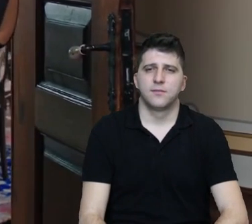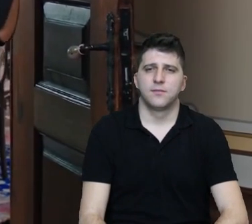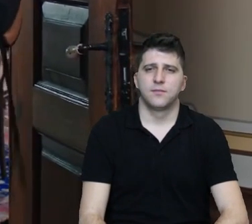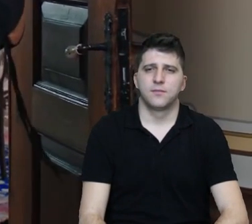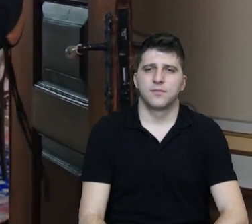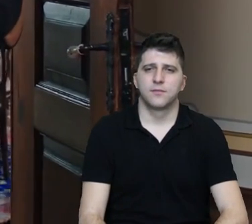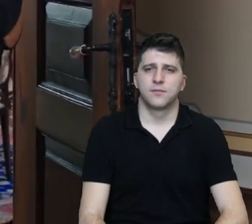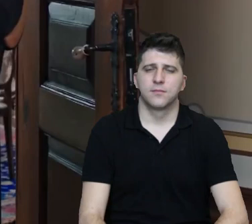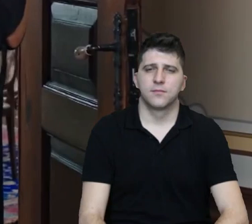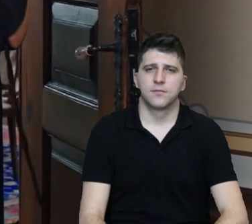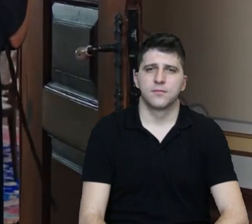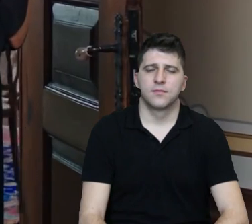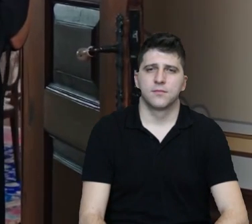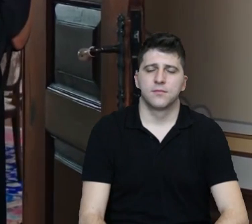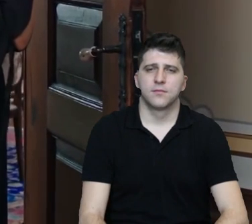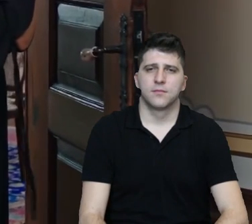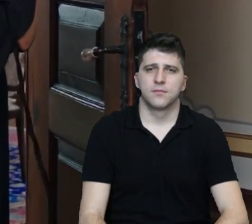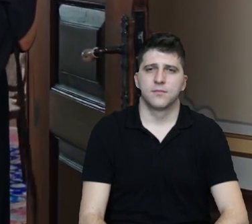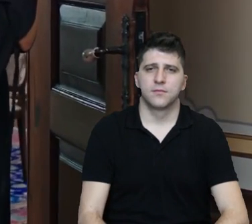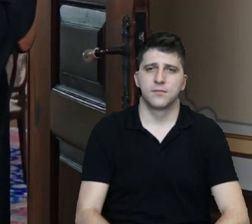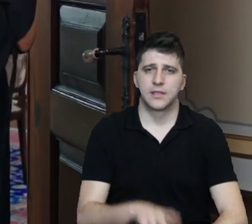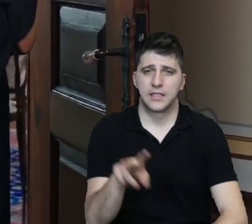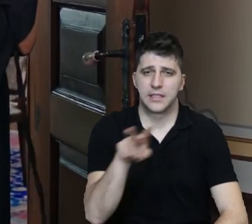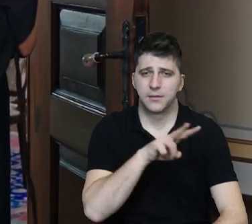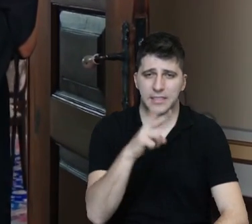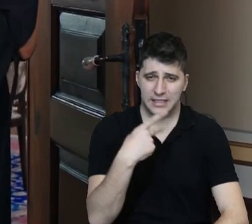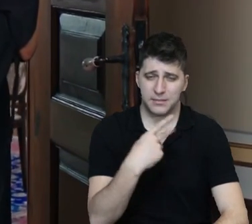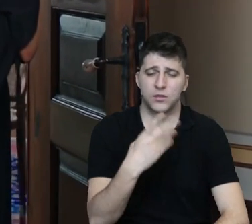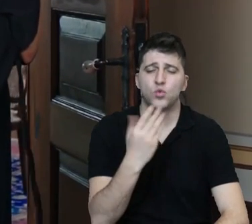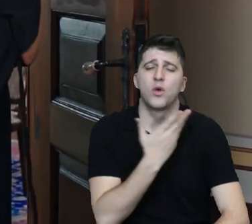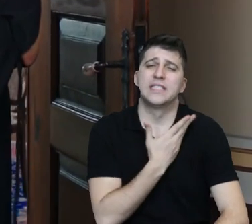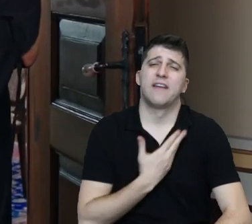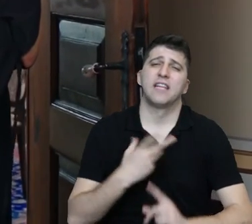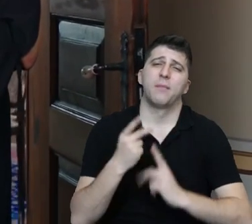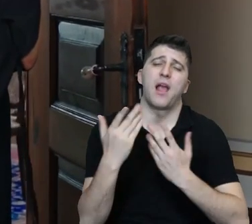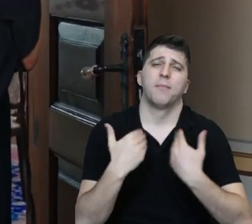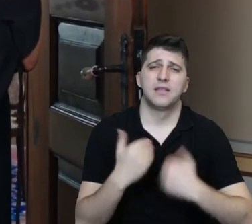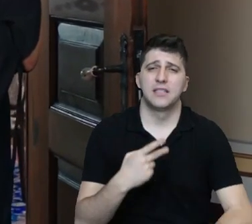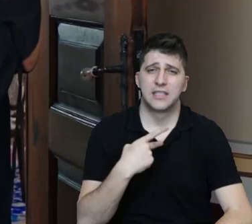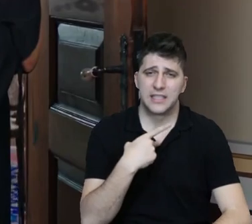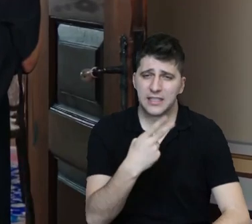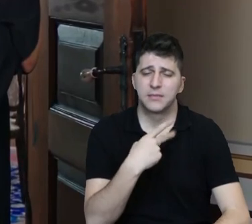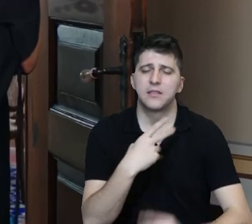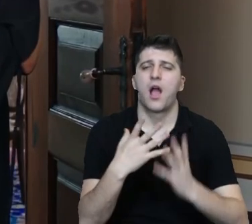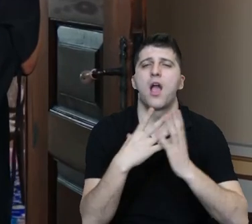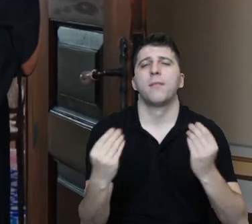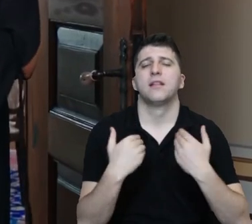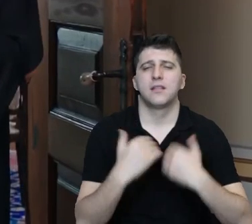İkiniz de çok sevdik İbrahim'i. ikimiz de